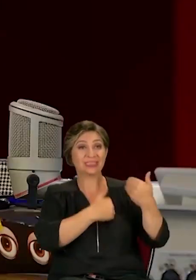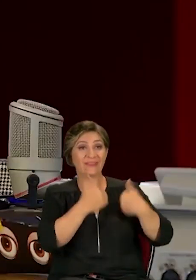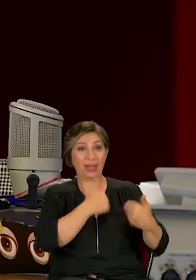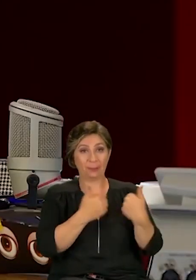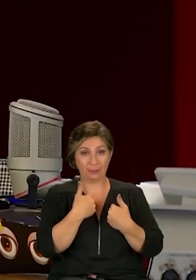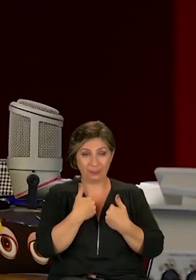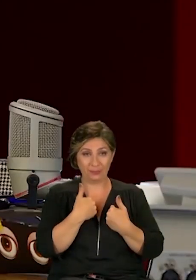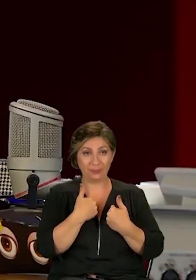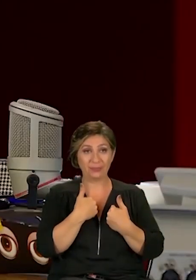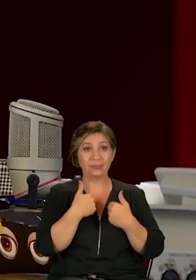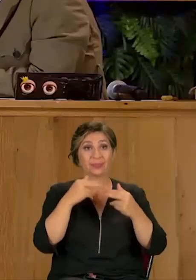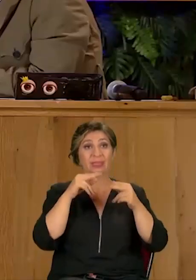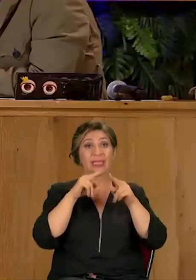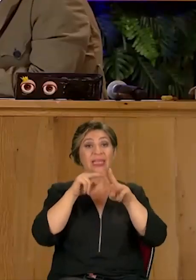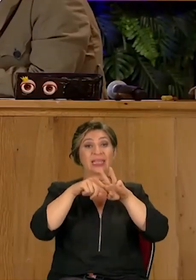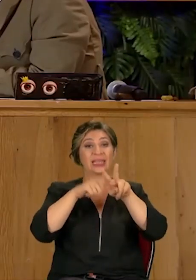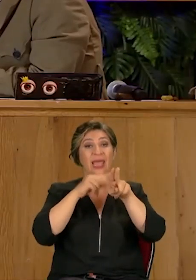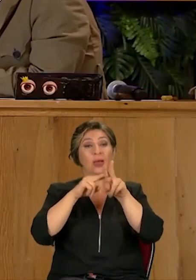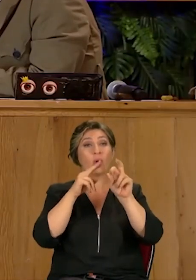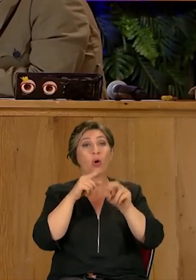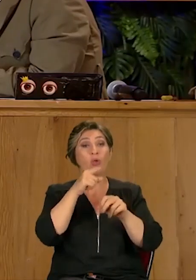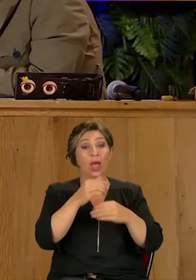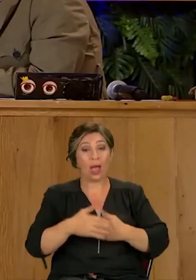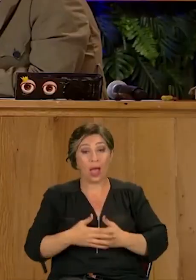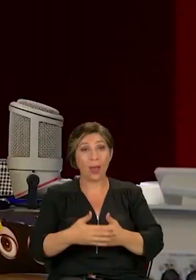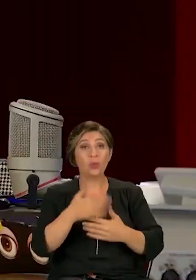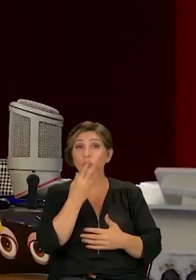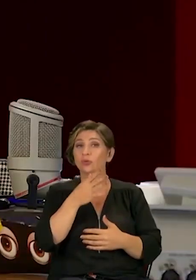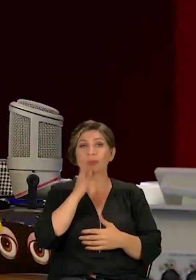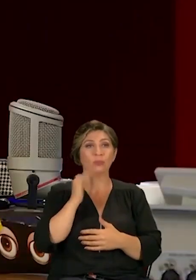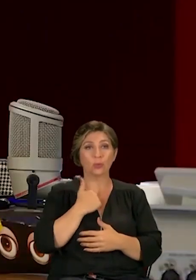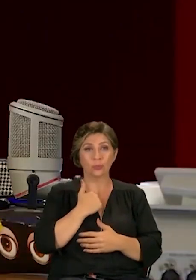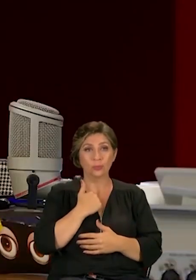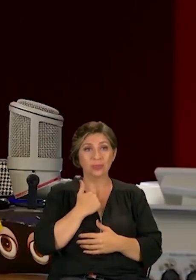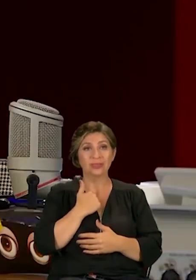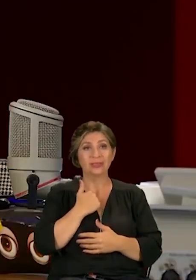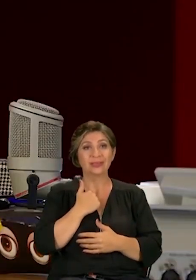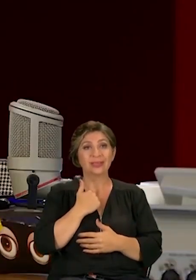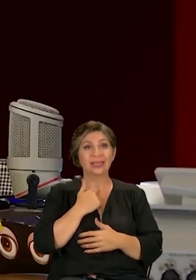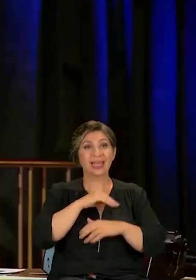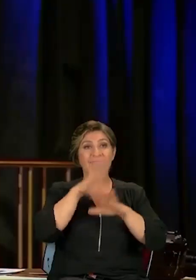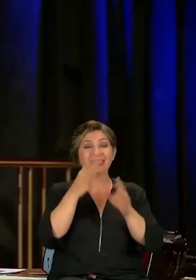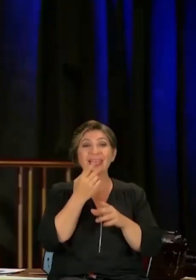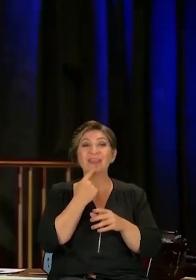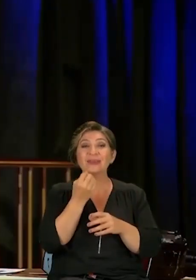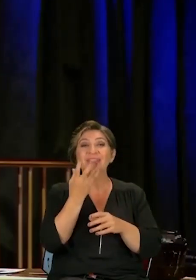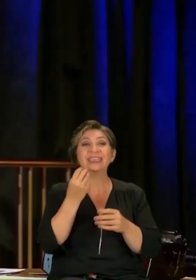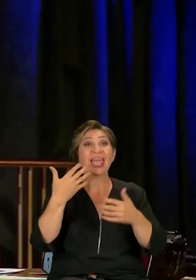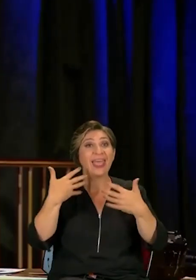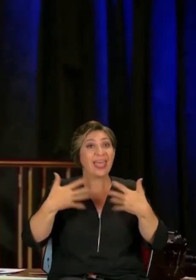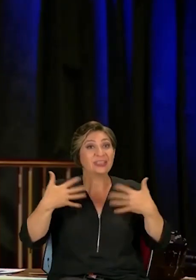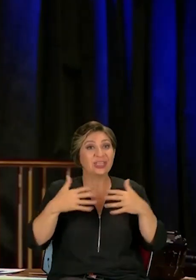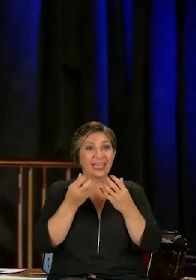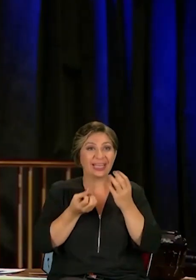sevgilim. Güzel. Keiko rolünde. Ve onun hamile olduğunu bilmiyorum. Sonra şimdi de her şeyi ipucu vermeyeyim, heyecan